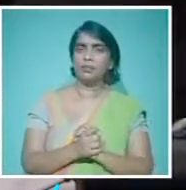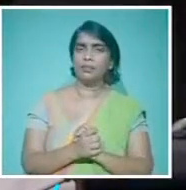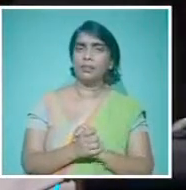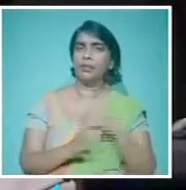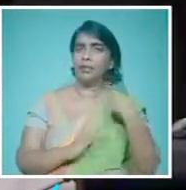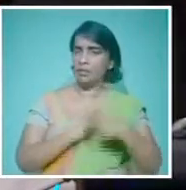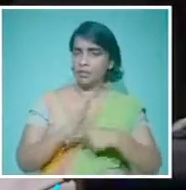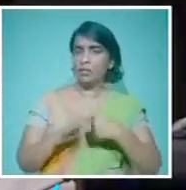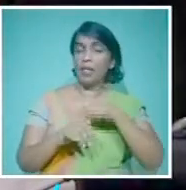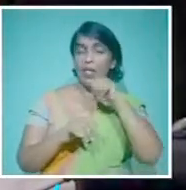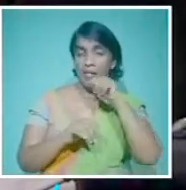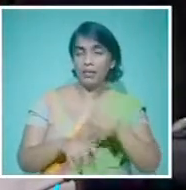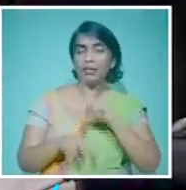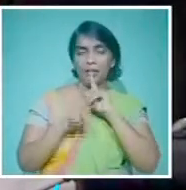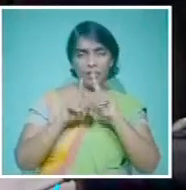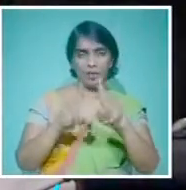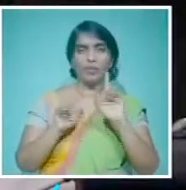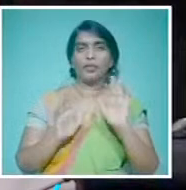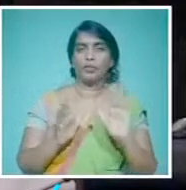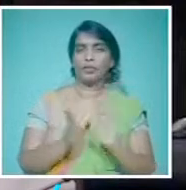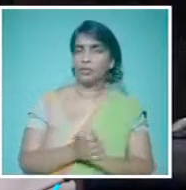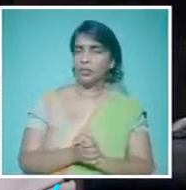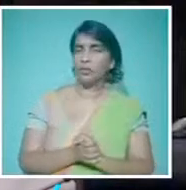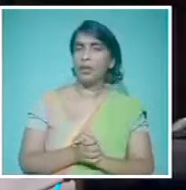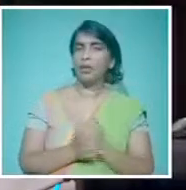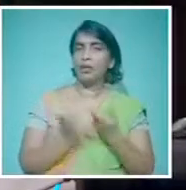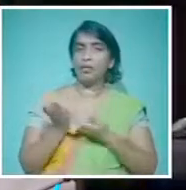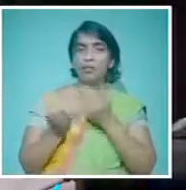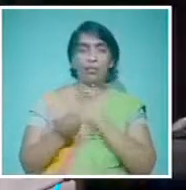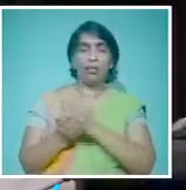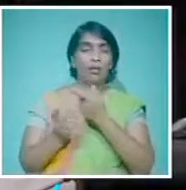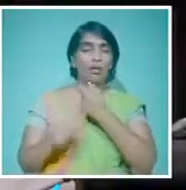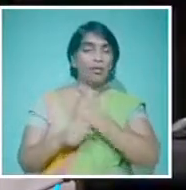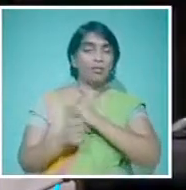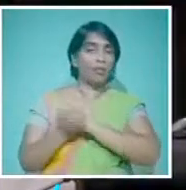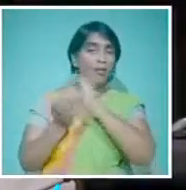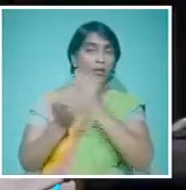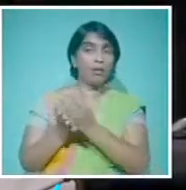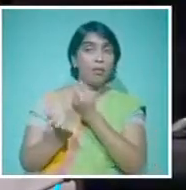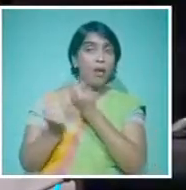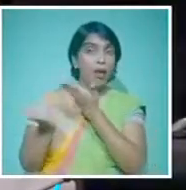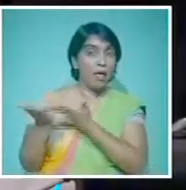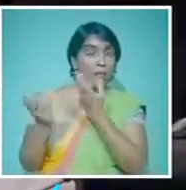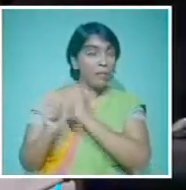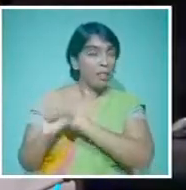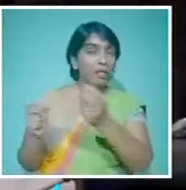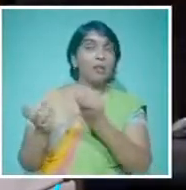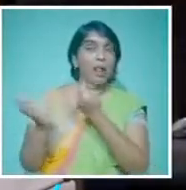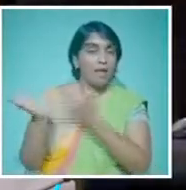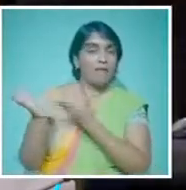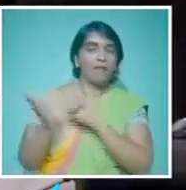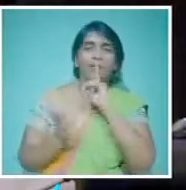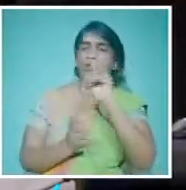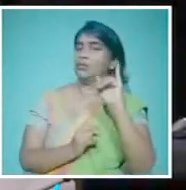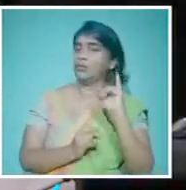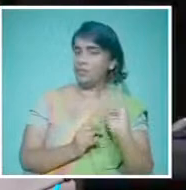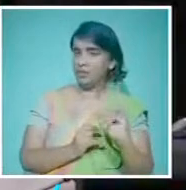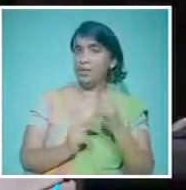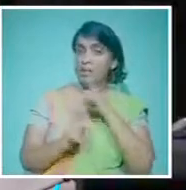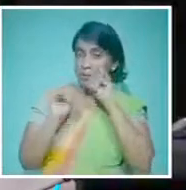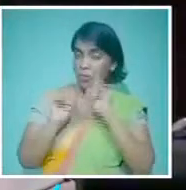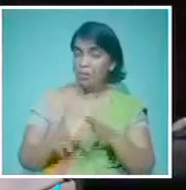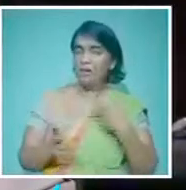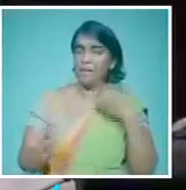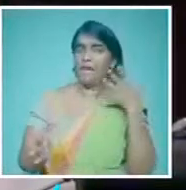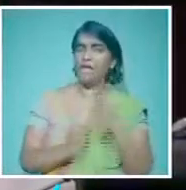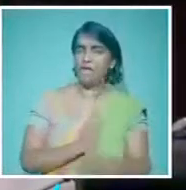Merata na jang yatta kian noni. Banda kare sali na tu banda kare sali tino e kian nonene. Ema kiwa tama ya pada baratu